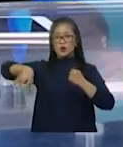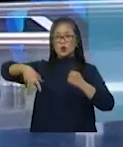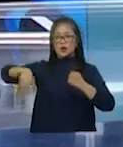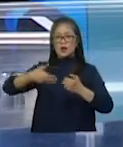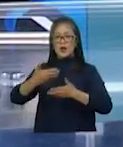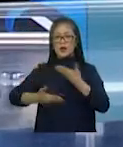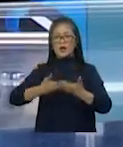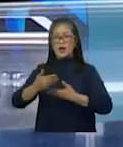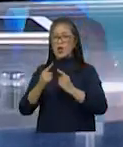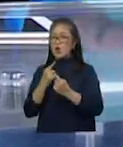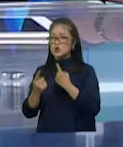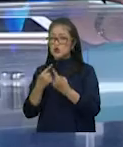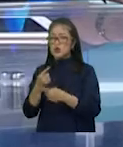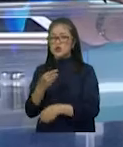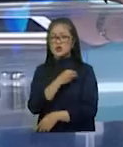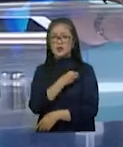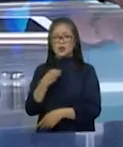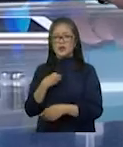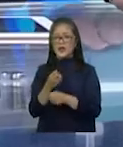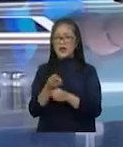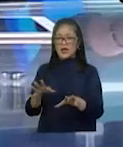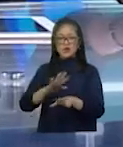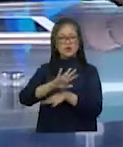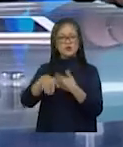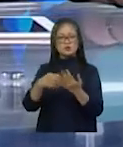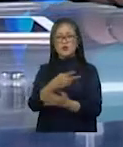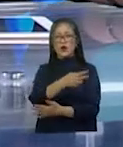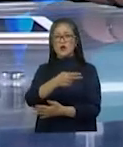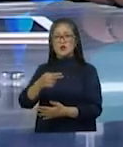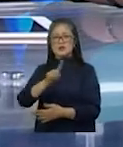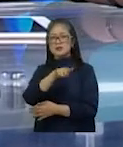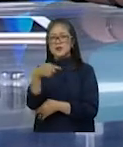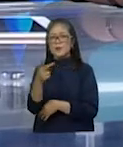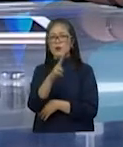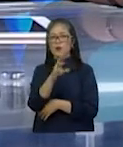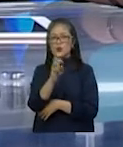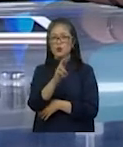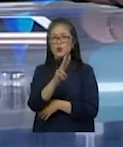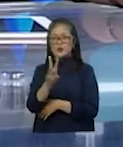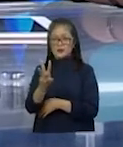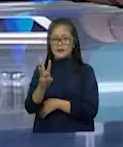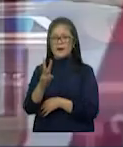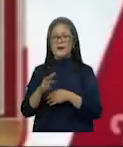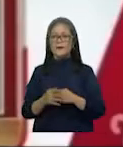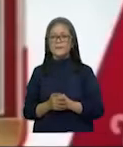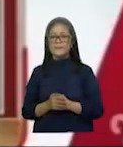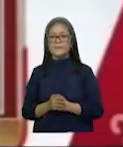layanan konsultasi dokter gratis di seluruh Indonesia hingga tahun 2023.